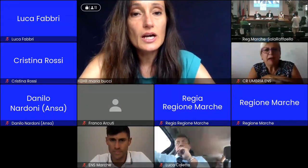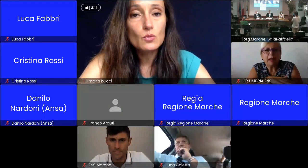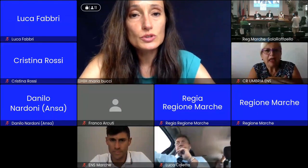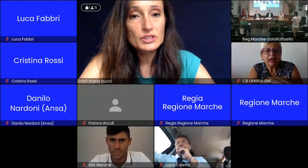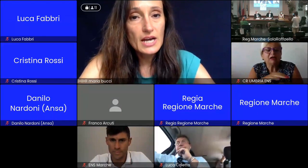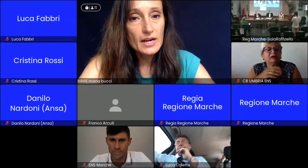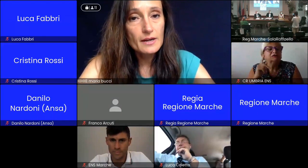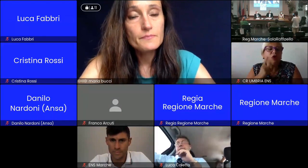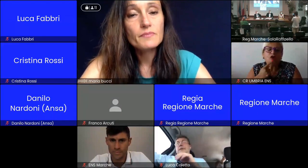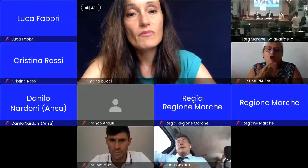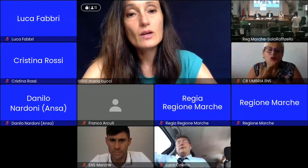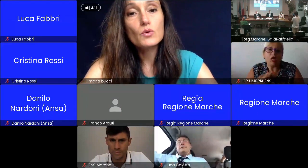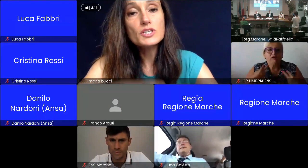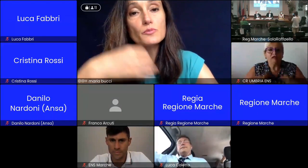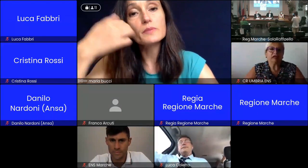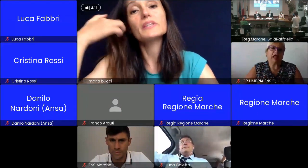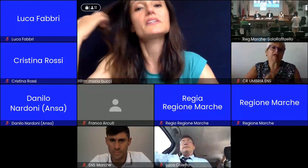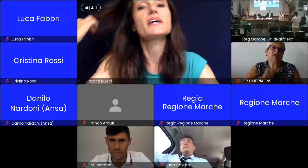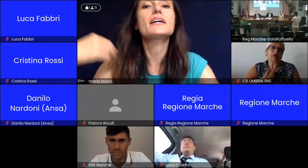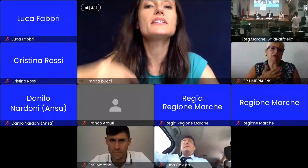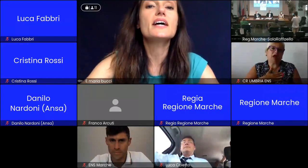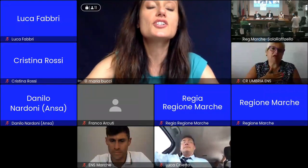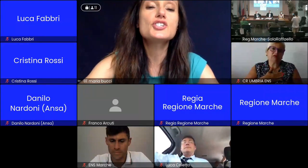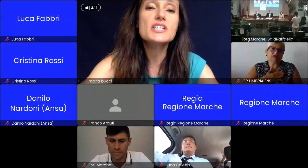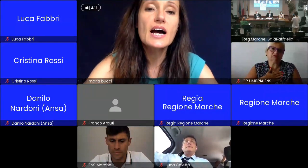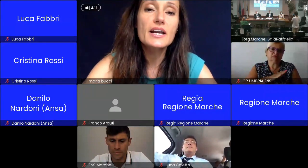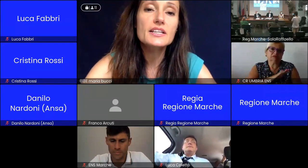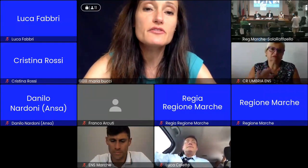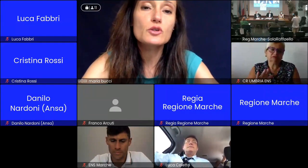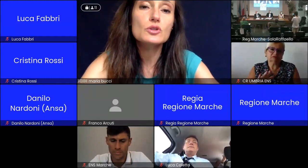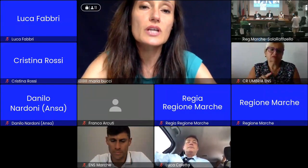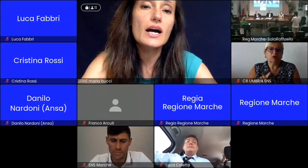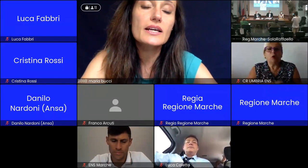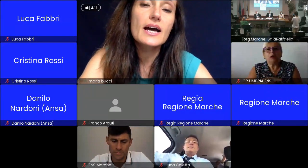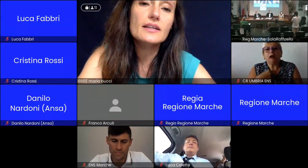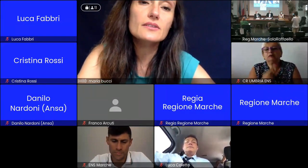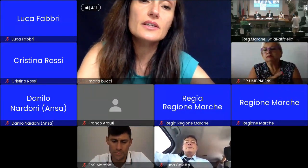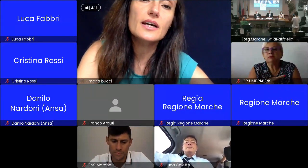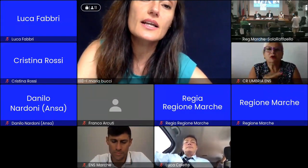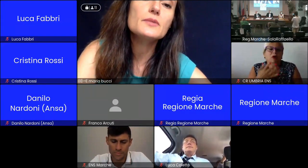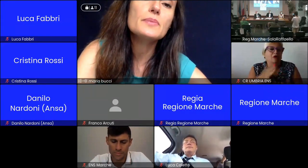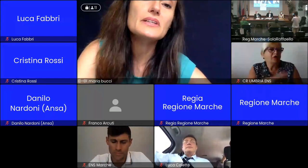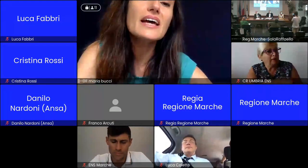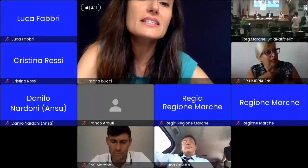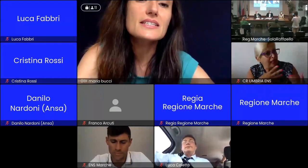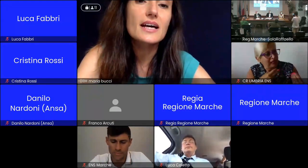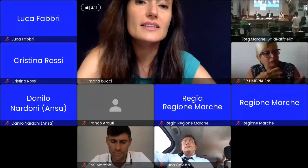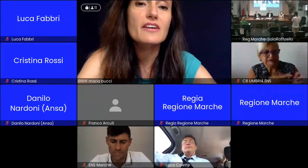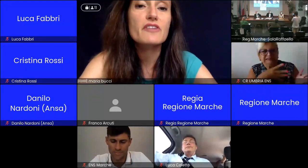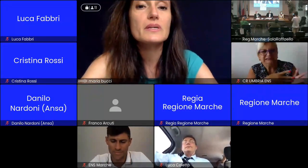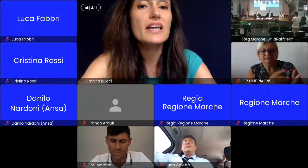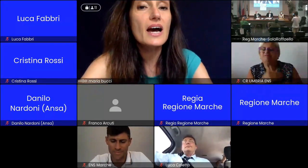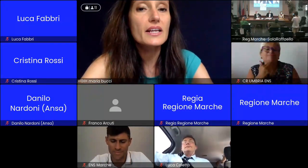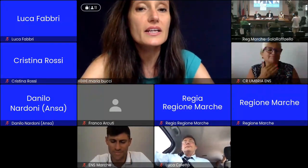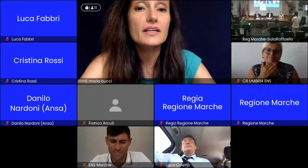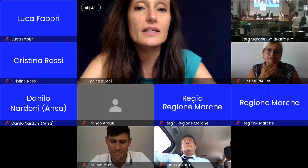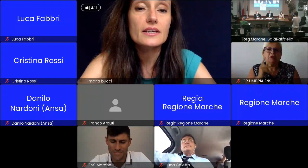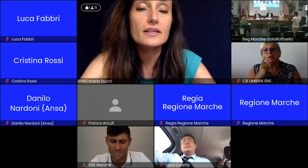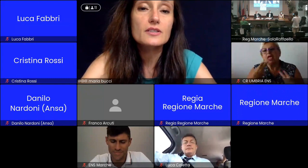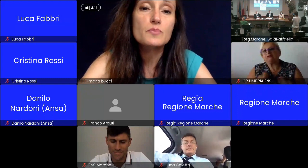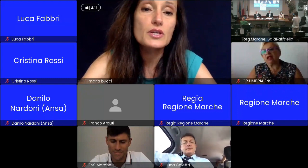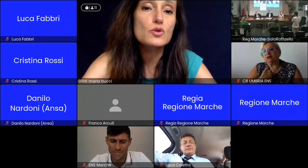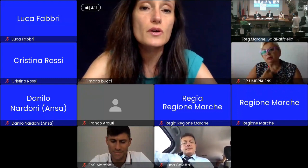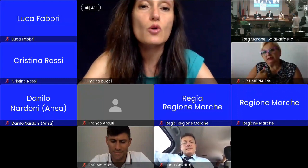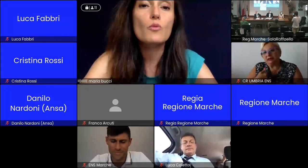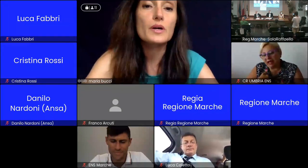settori della loro vita quotidiana. Questo permette anche di aggirare le difficoltà legate alla dipendenza dai